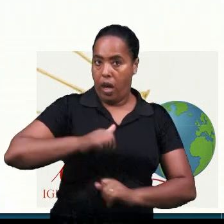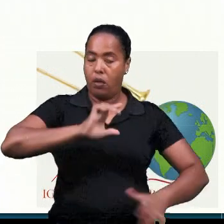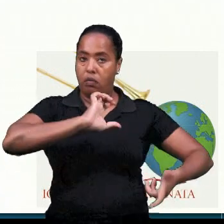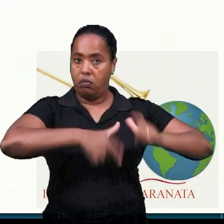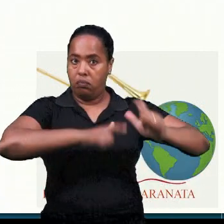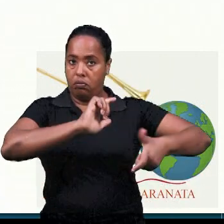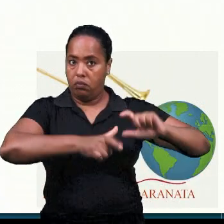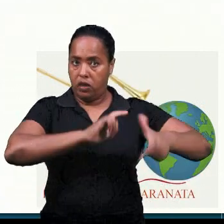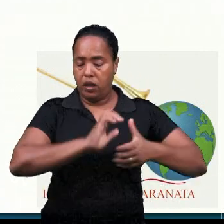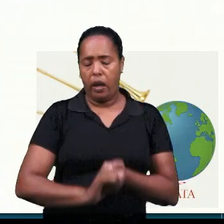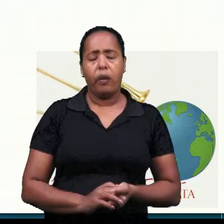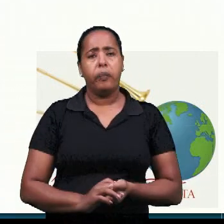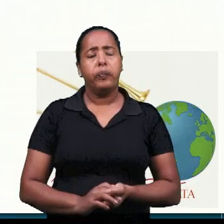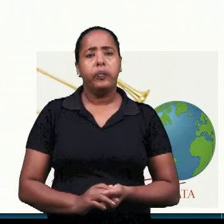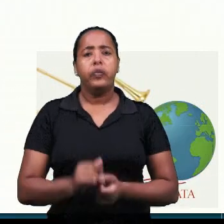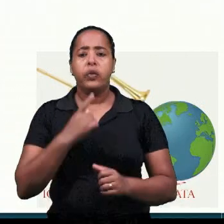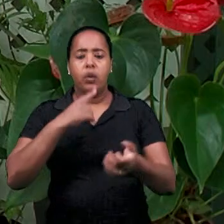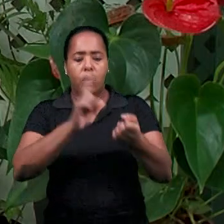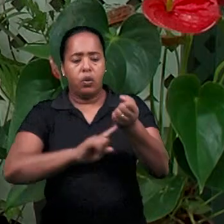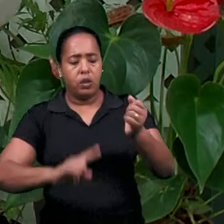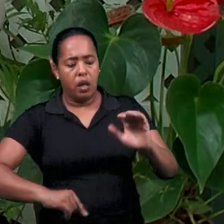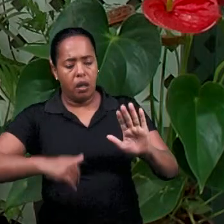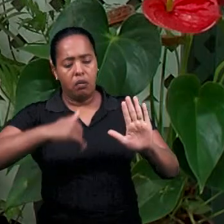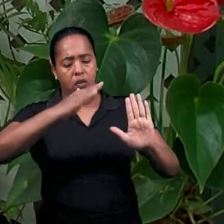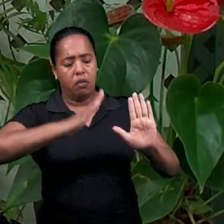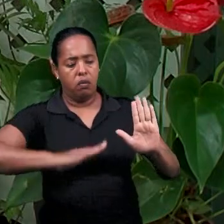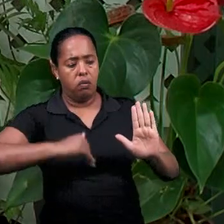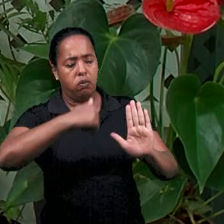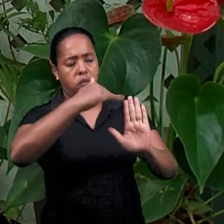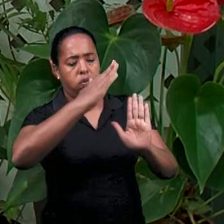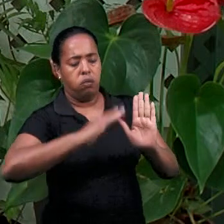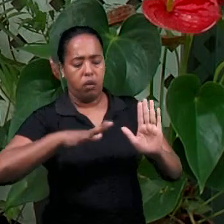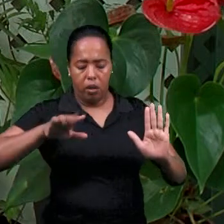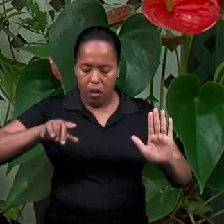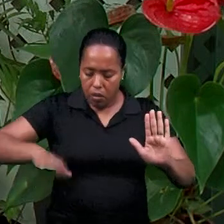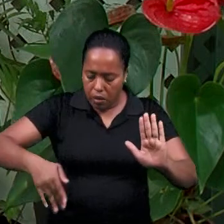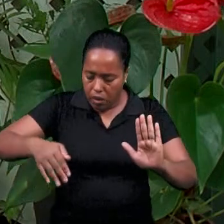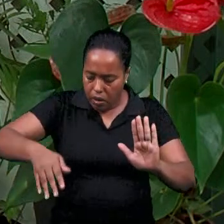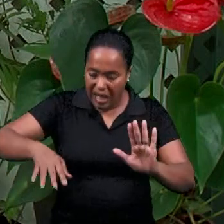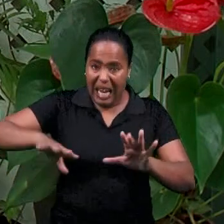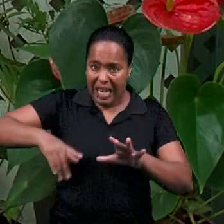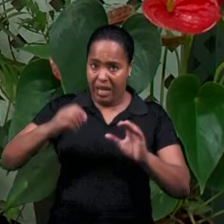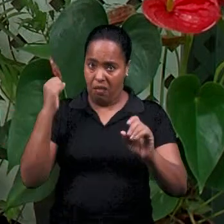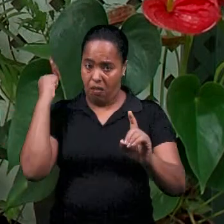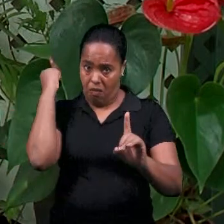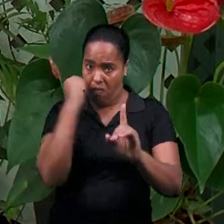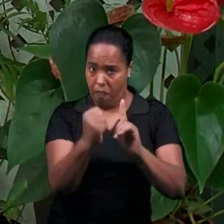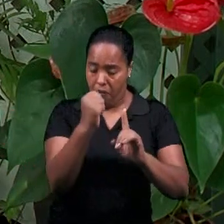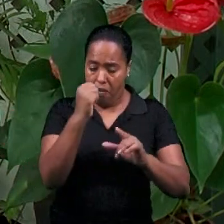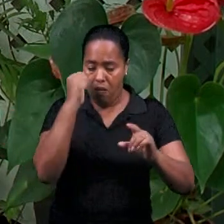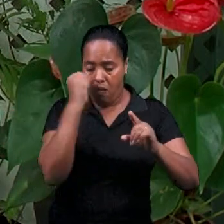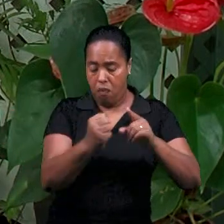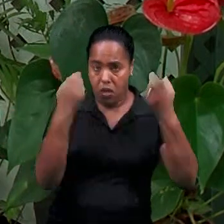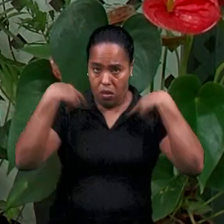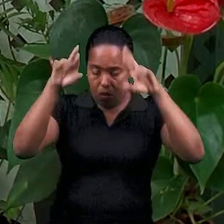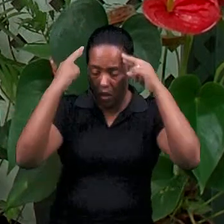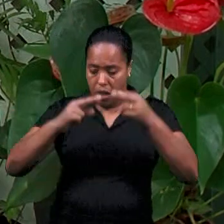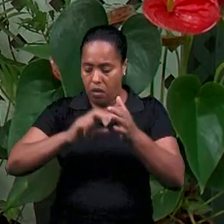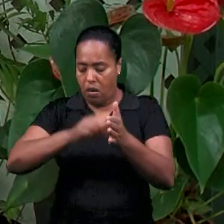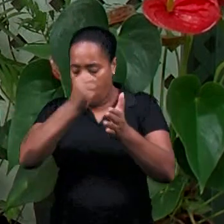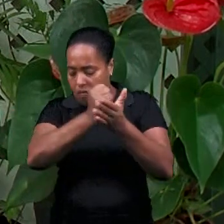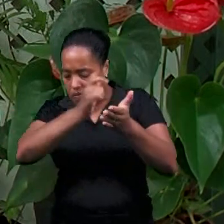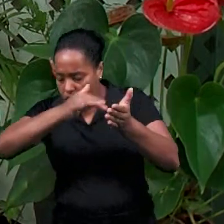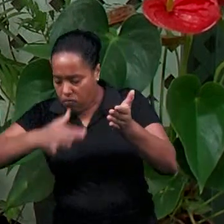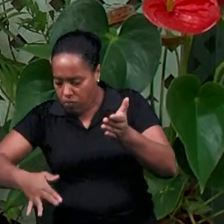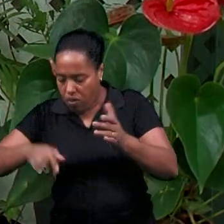d'Israël. Eh bien, le sang devrait être passé dans les linteaux et les poteaux des portes. Quelle était la délivrance?